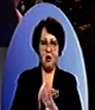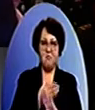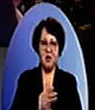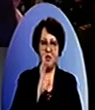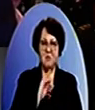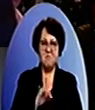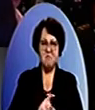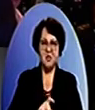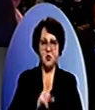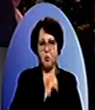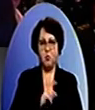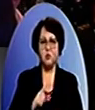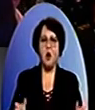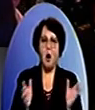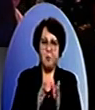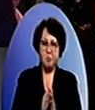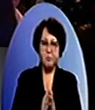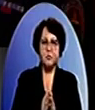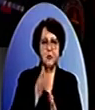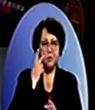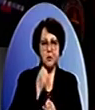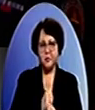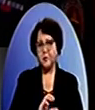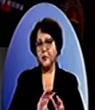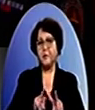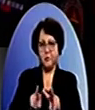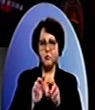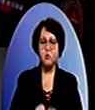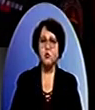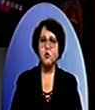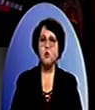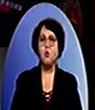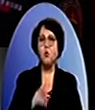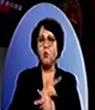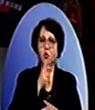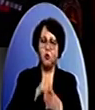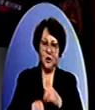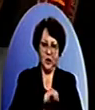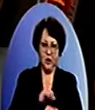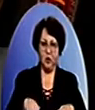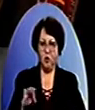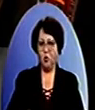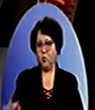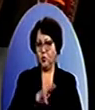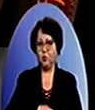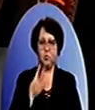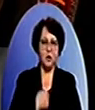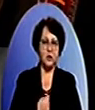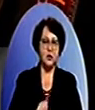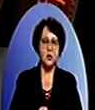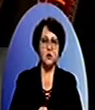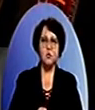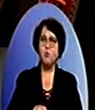салбарын хүмүүстэй хамтарч байна бид нэр ажиллаж байна. Мөн энэ хуулиар иргэн төдийгүй тухайн орон нутагт үйл ажиллагаа явуулж байгаа бүх